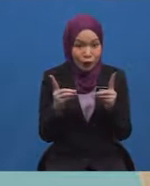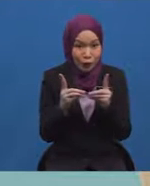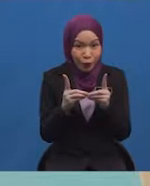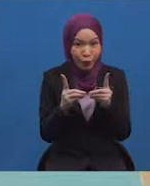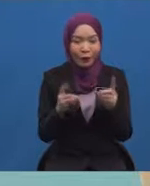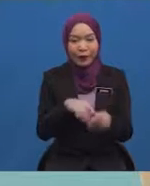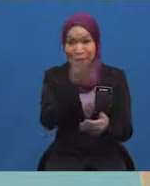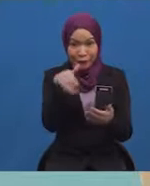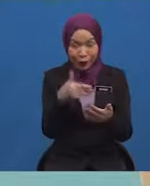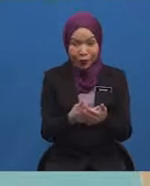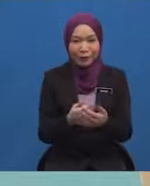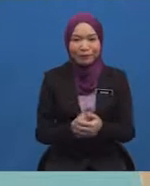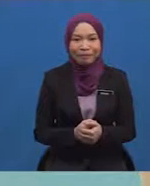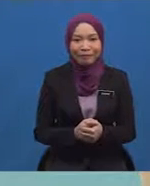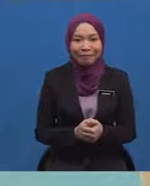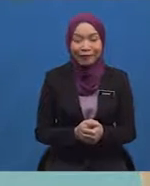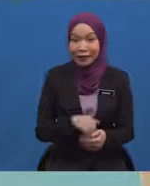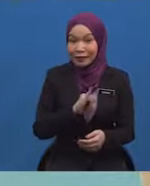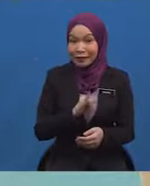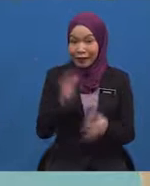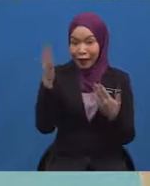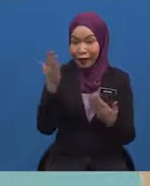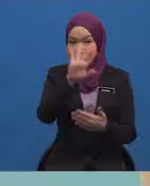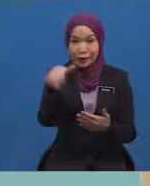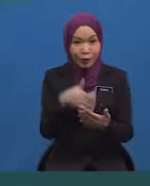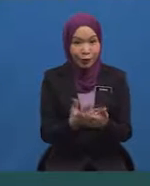Semoga murid-murid dalam keadaan sehat walafiat.